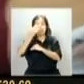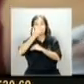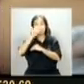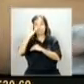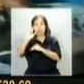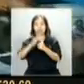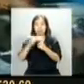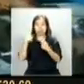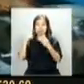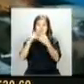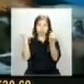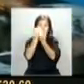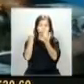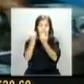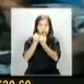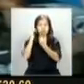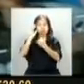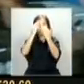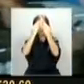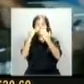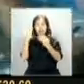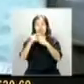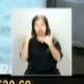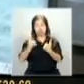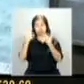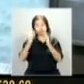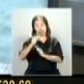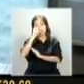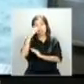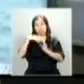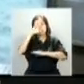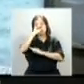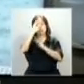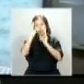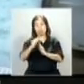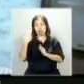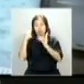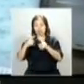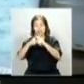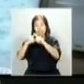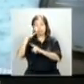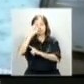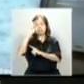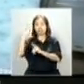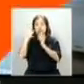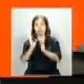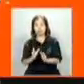ลุ่มก่อการร้ายตอลิบันอย่างหนักเหตุการณ์นี้ทำให้มีผู้เสียชีวิตอย่างน้อย40คนและบาดเจ็บ77คน